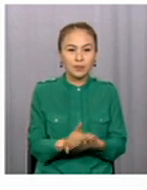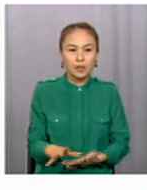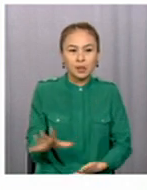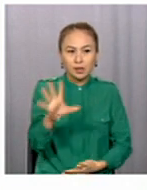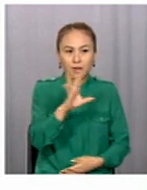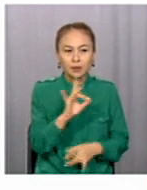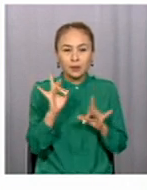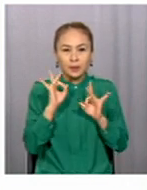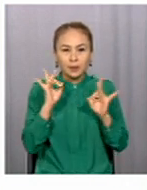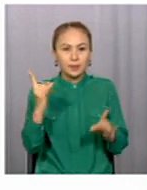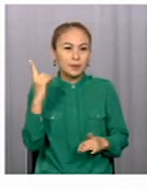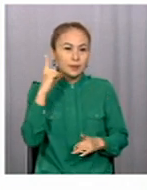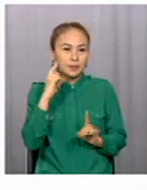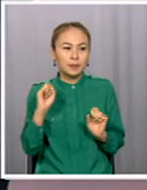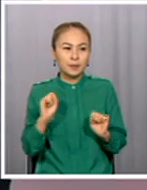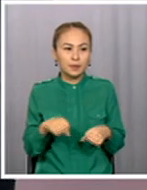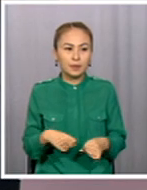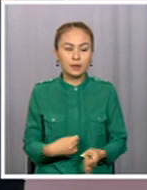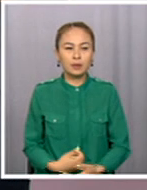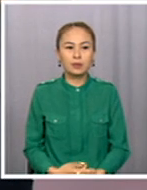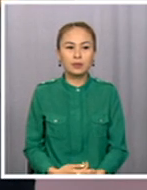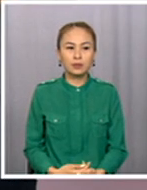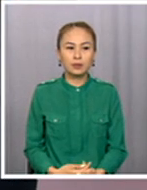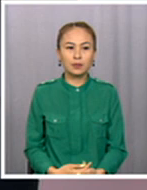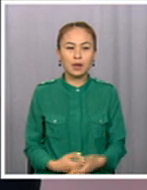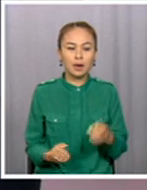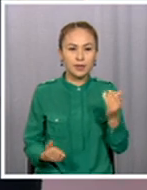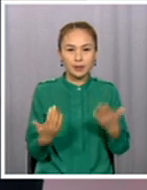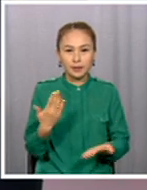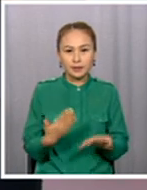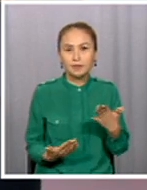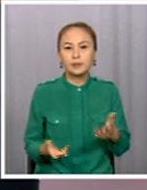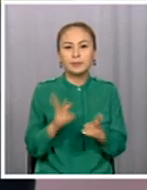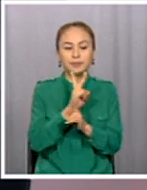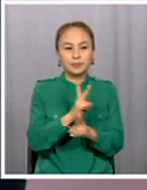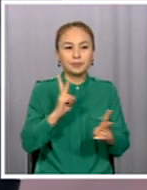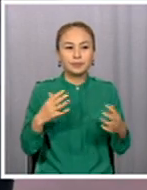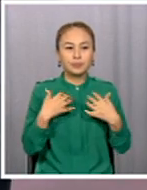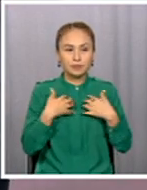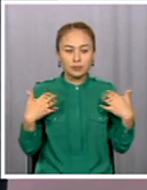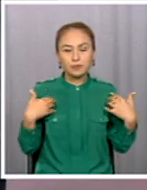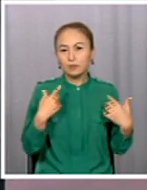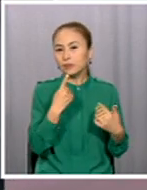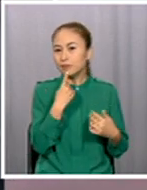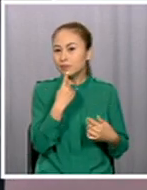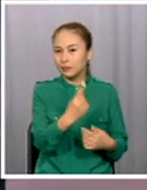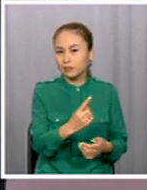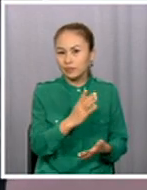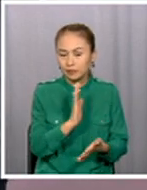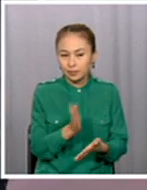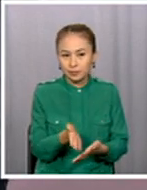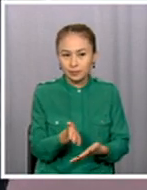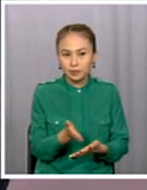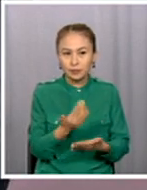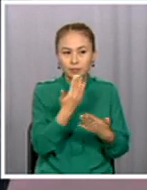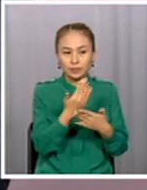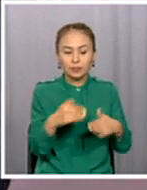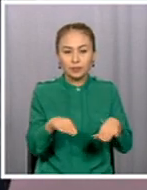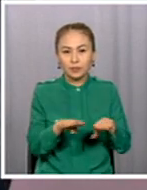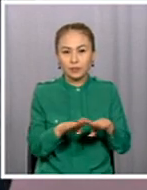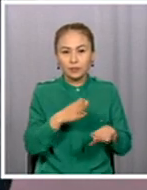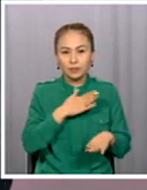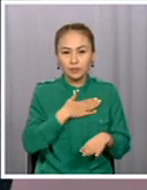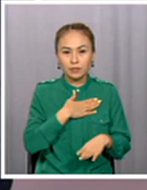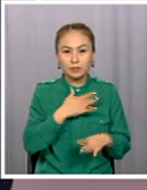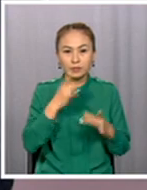дыбысын естуіміз мүмкін. Ал егер кейбір жануарлар алыста жүрсе, онда біз